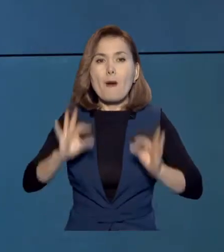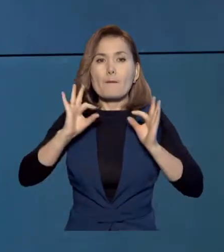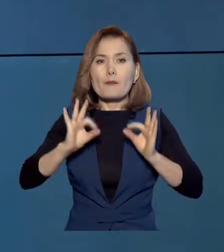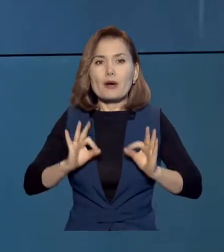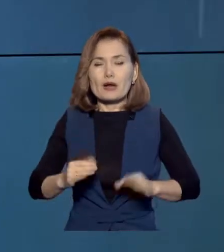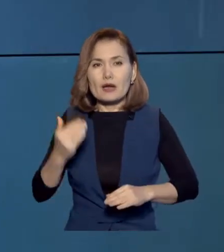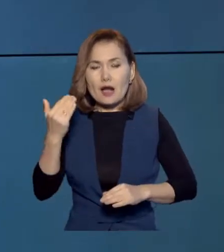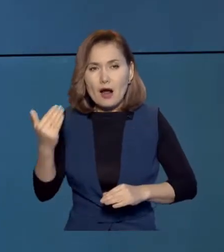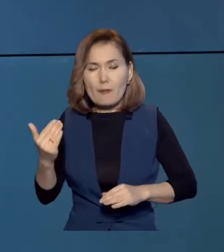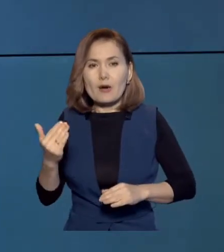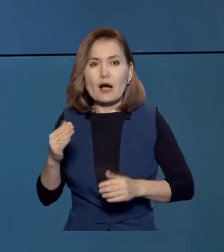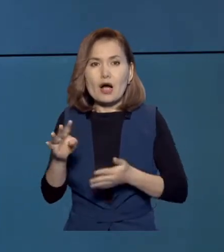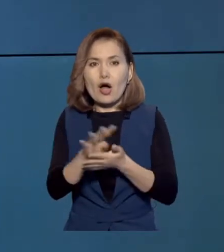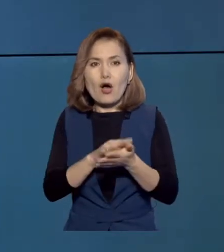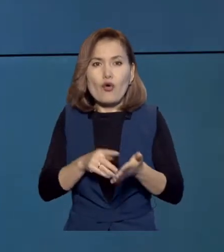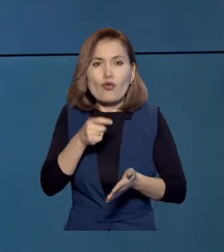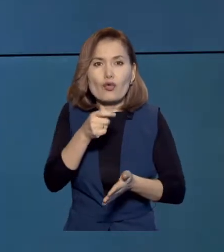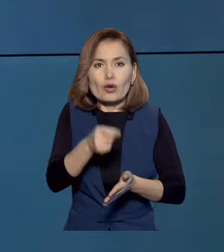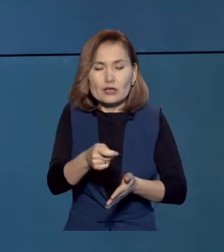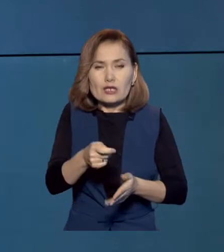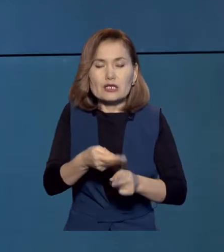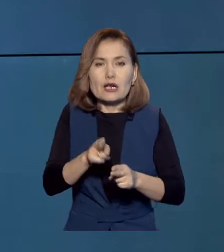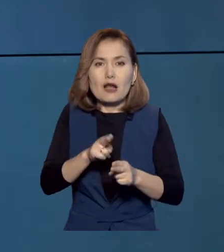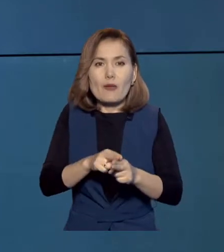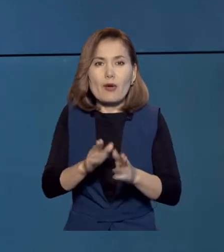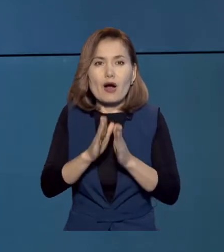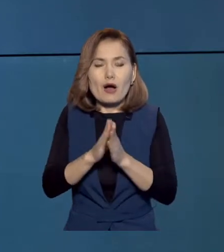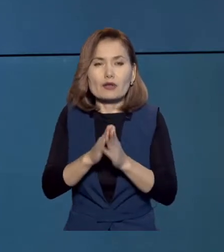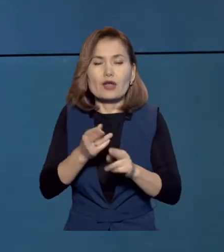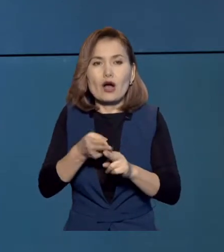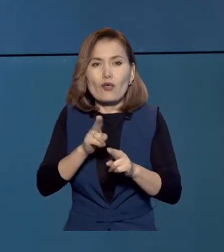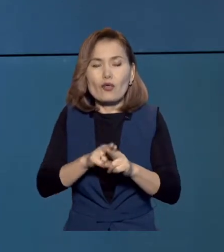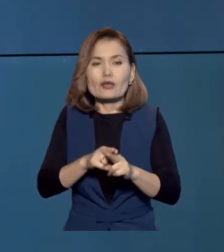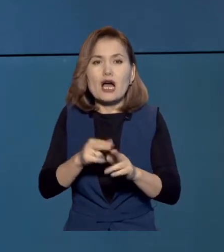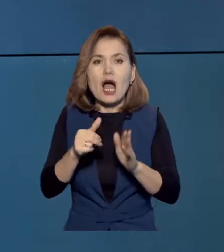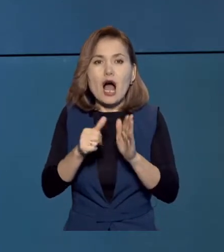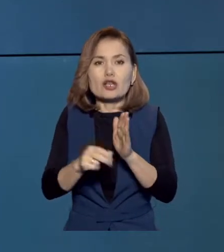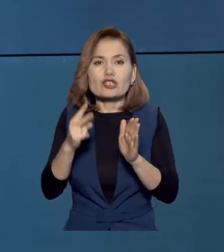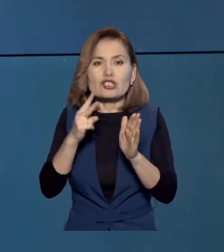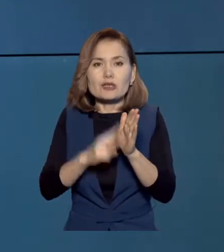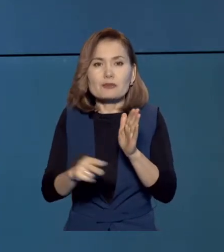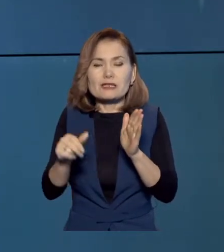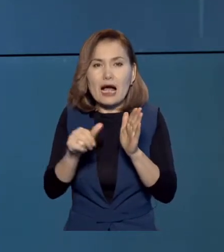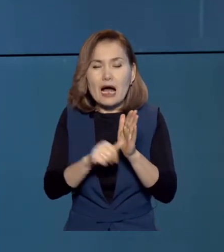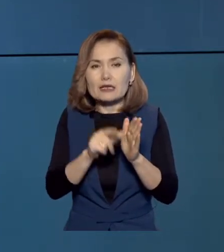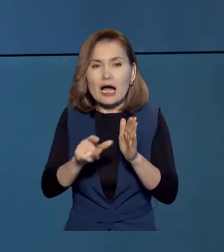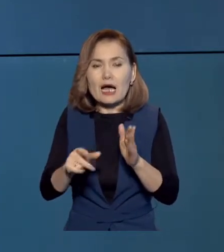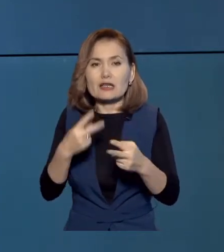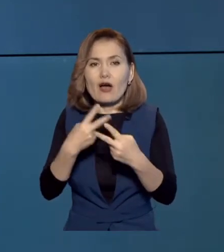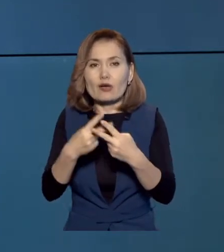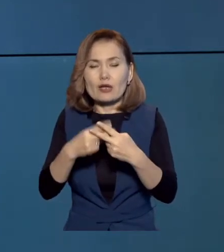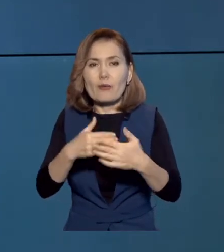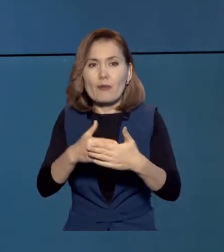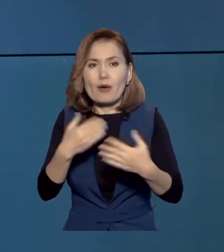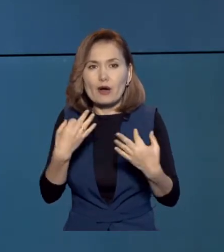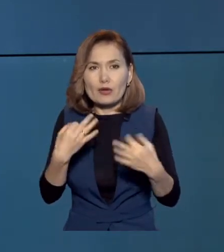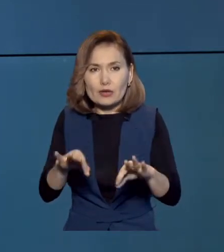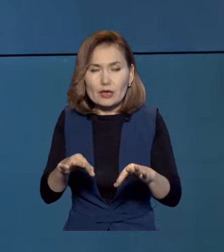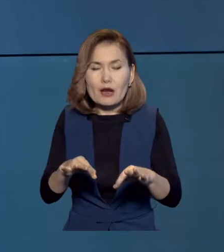Прокурорлар өтініші бойынша ереуілге қатысқан 676 адам қамақтан босатылды. Елдегі тәртіпсіздіктер бойынша